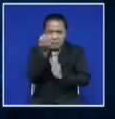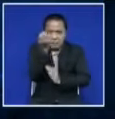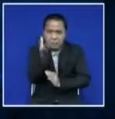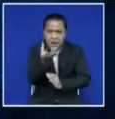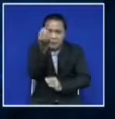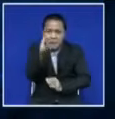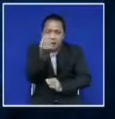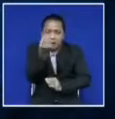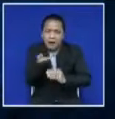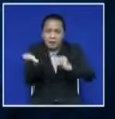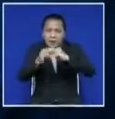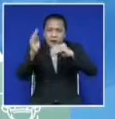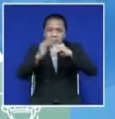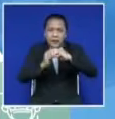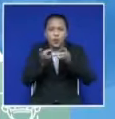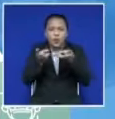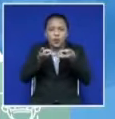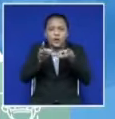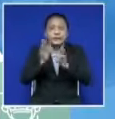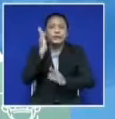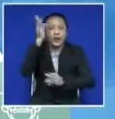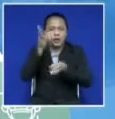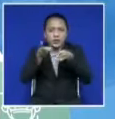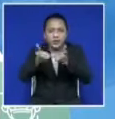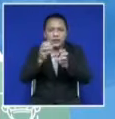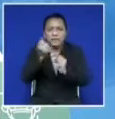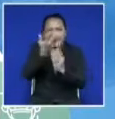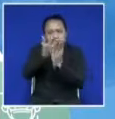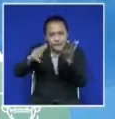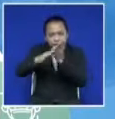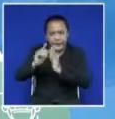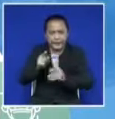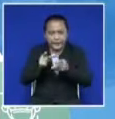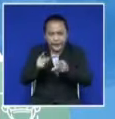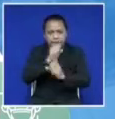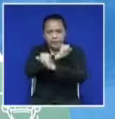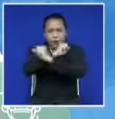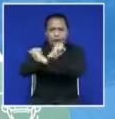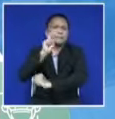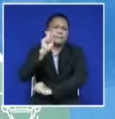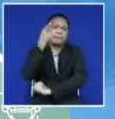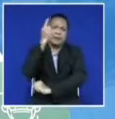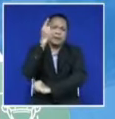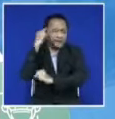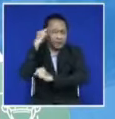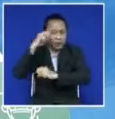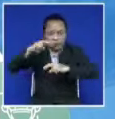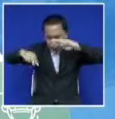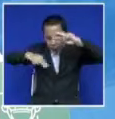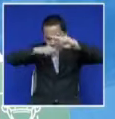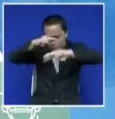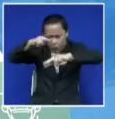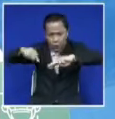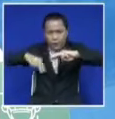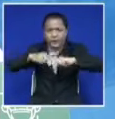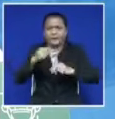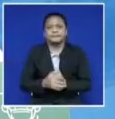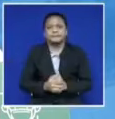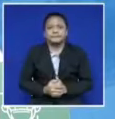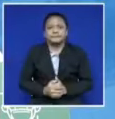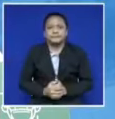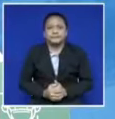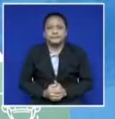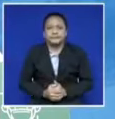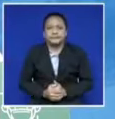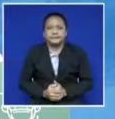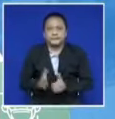แรงเนี่ยครับก็จะวางมาตรการในการทำ active finding ให้กว้างขึ้นนะครับแล้วเพื่อจะครอบคลุมให้มากยิ่งขึ้นนะครับ